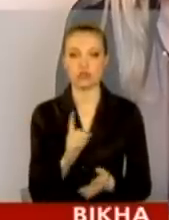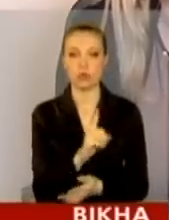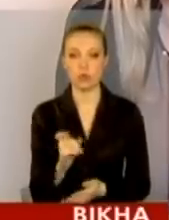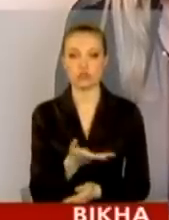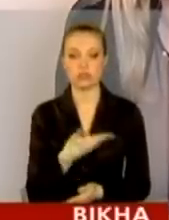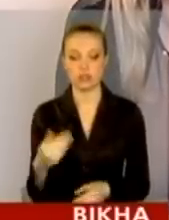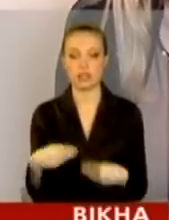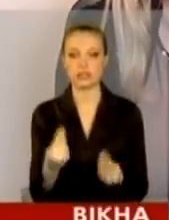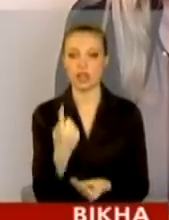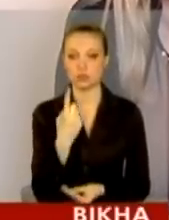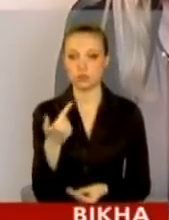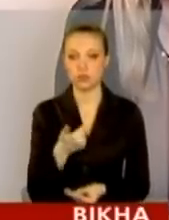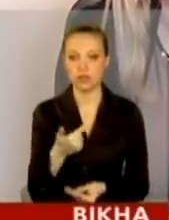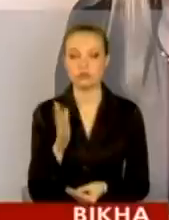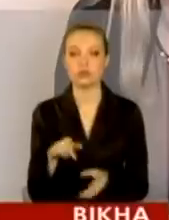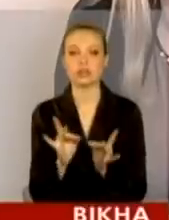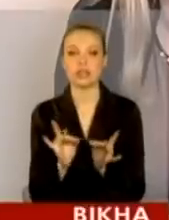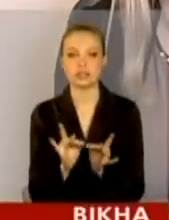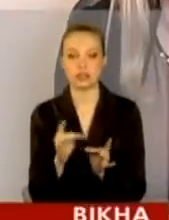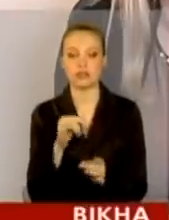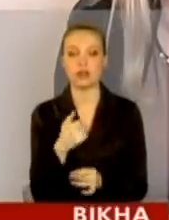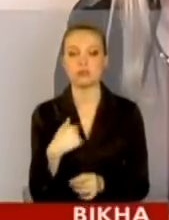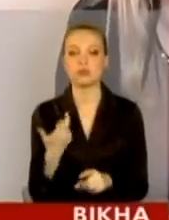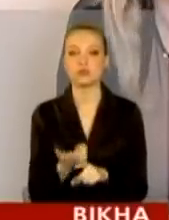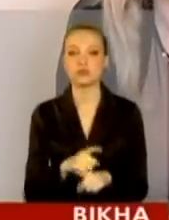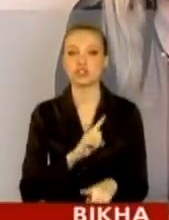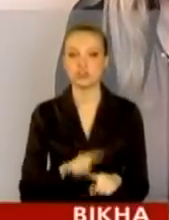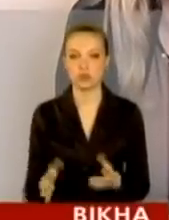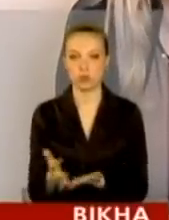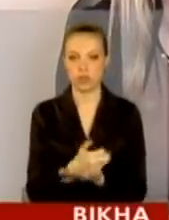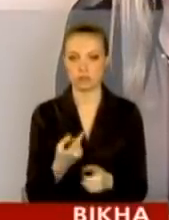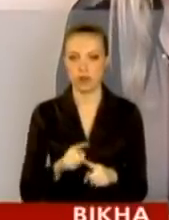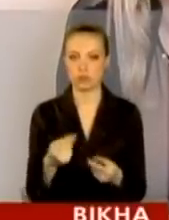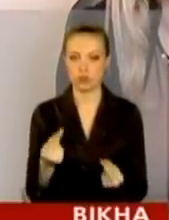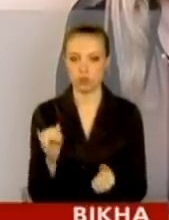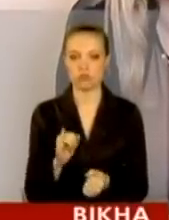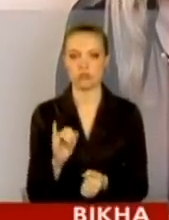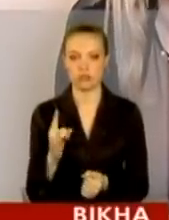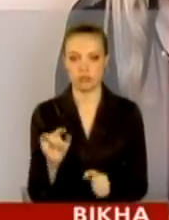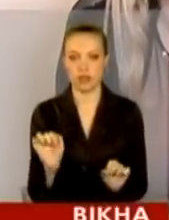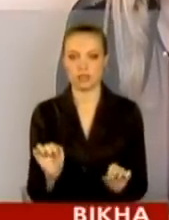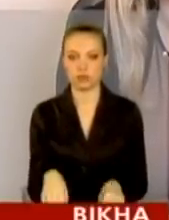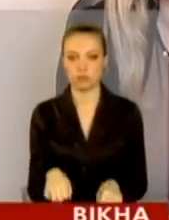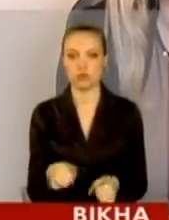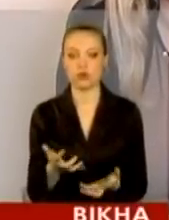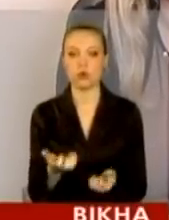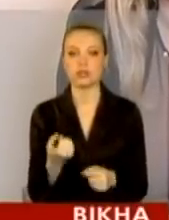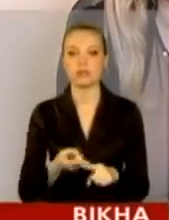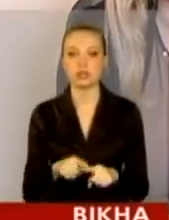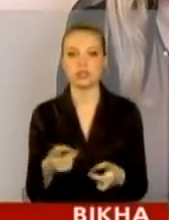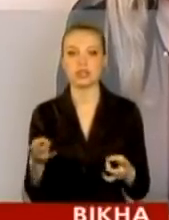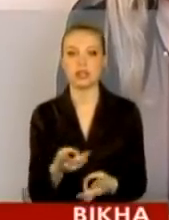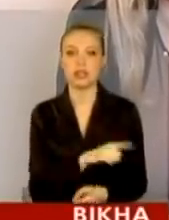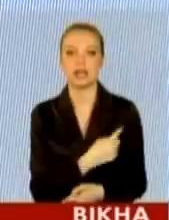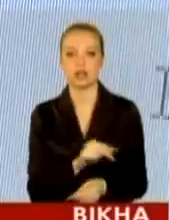нас дасть 1 гривню чи 10 гривень, то ми дуже швидко назбираємо ці кошти, і Віталік зможе отримати те лікування, яке